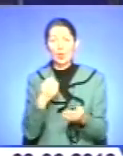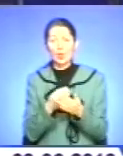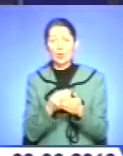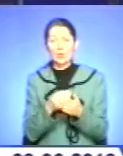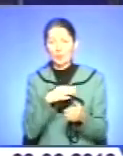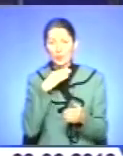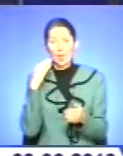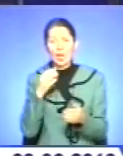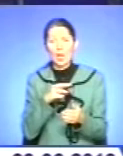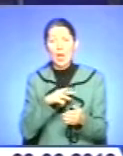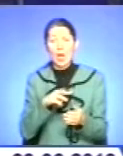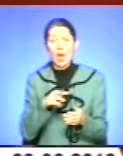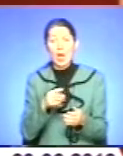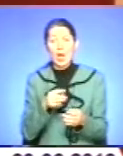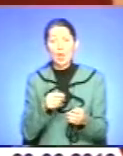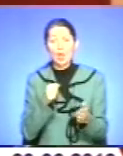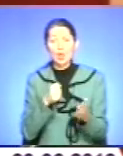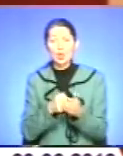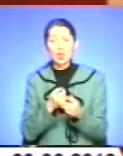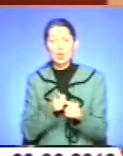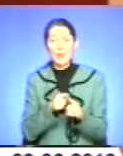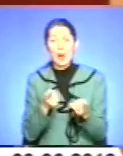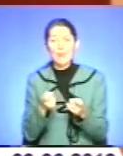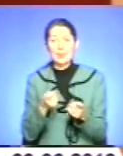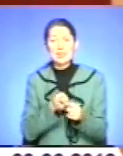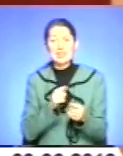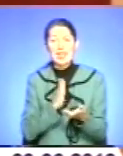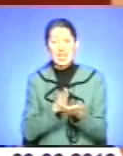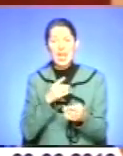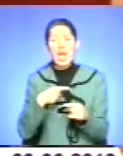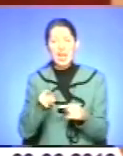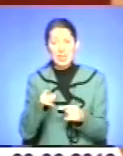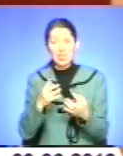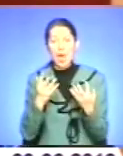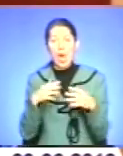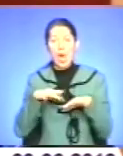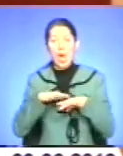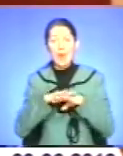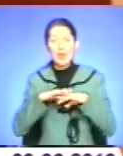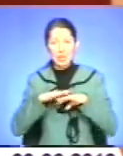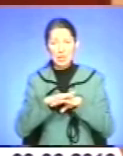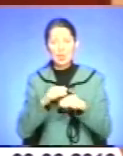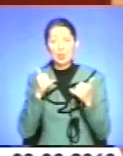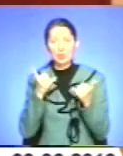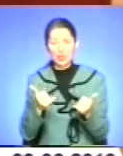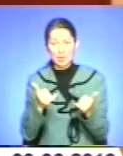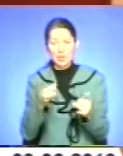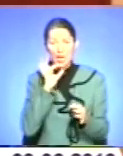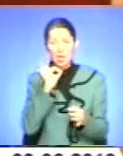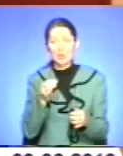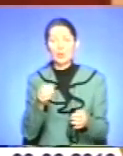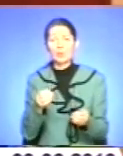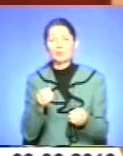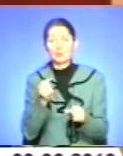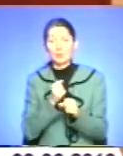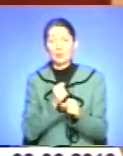міський голова Тернополя. Це є вже інша лінія, сучасна. Ми сьогодні говоримо про можливість встановлення нової сучасної лінії, яка може повністю реалізувати